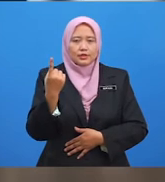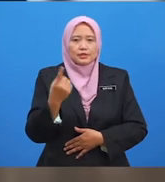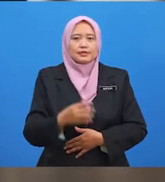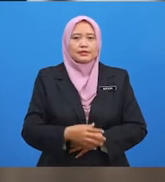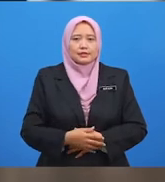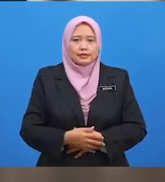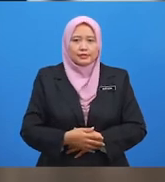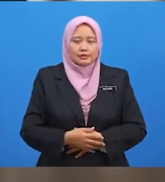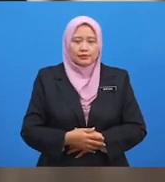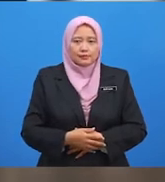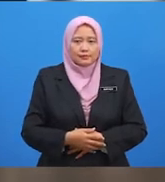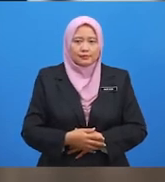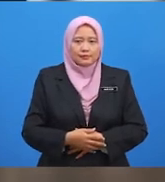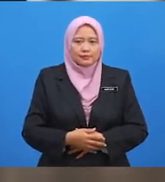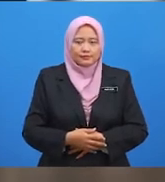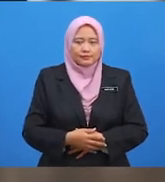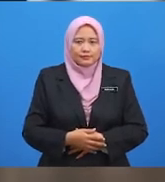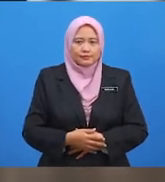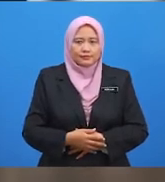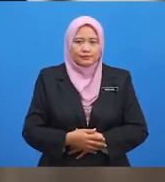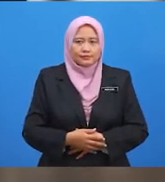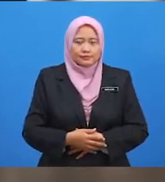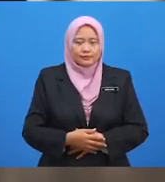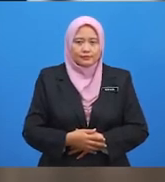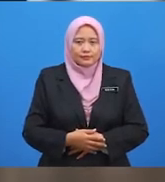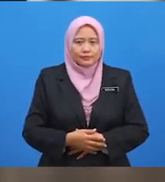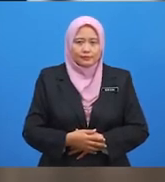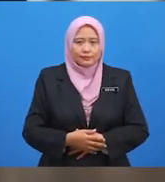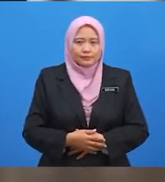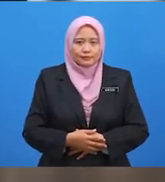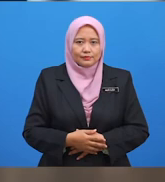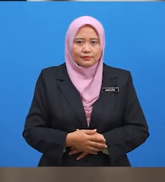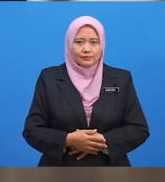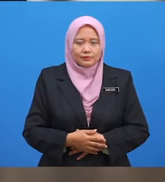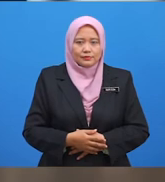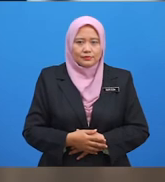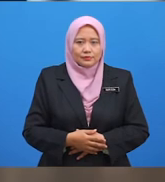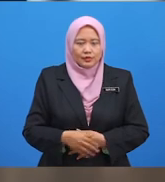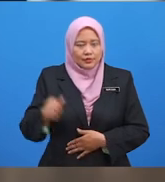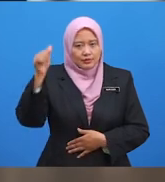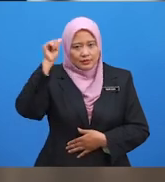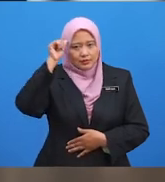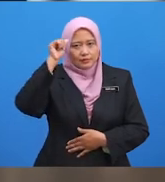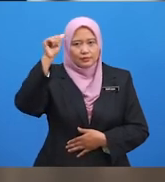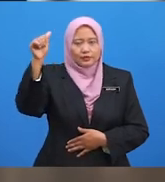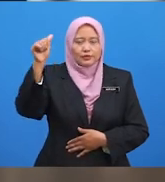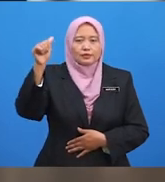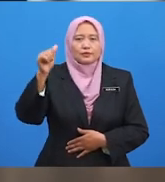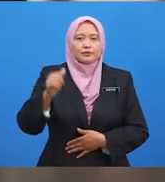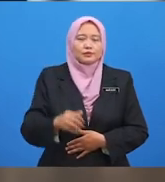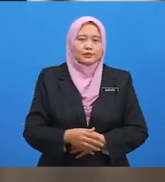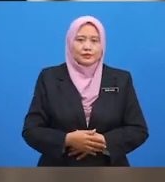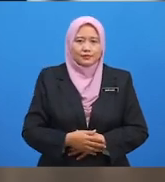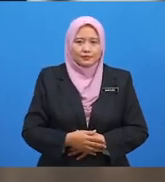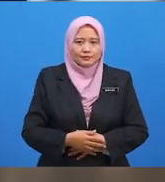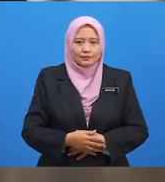gelas yang akan datang Ilen ikou ma'assalamah wabilahitaufik walhidayah wassalamualaikum warahmatullahi